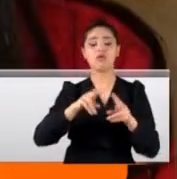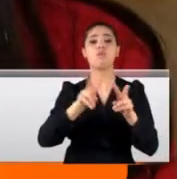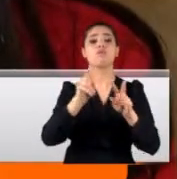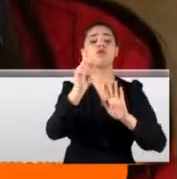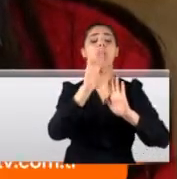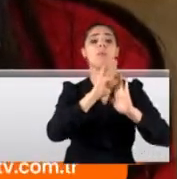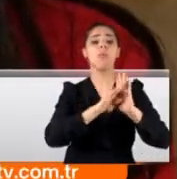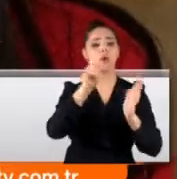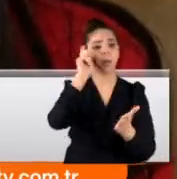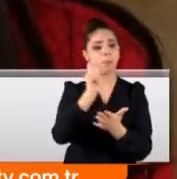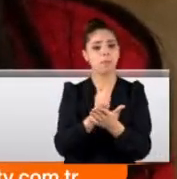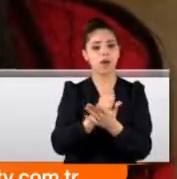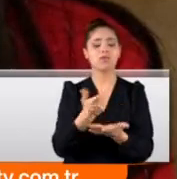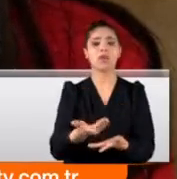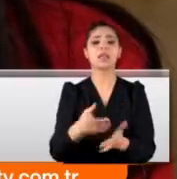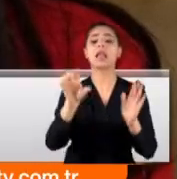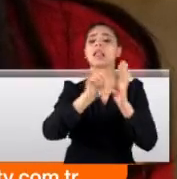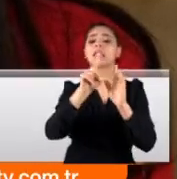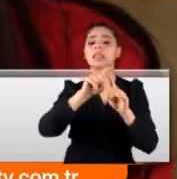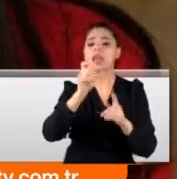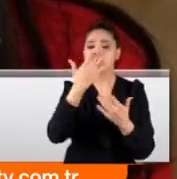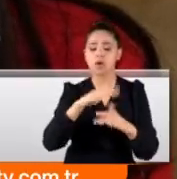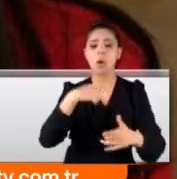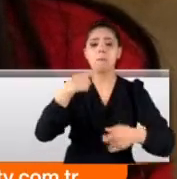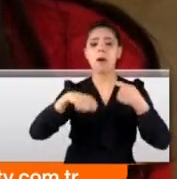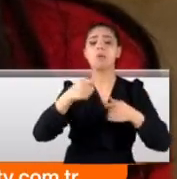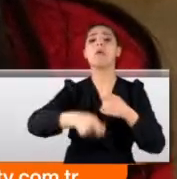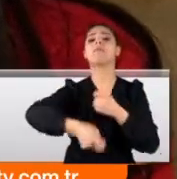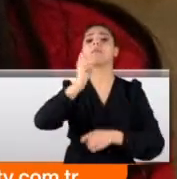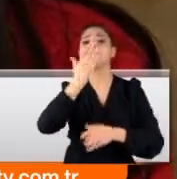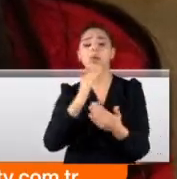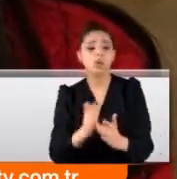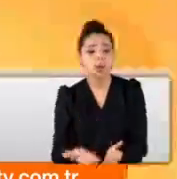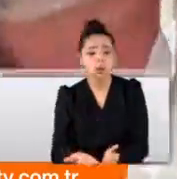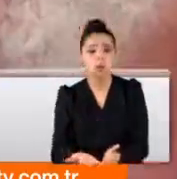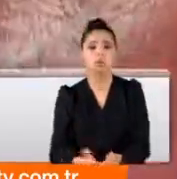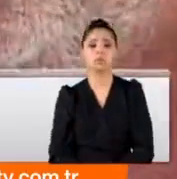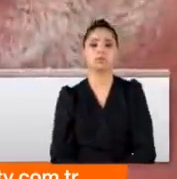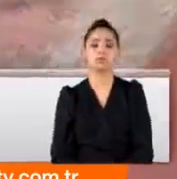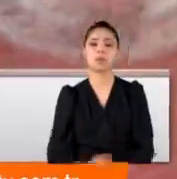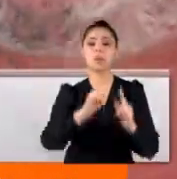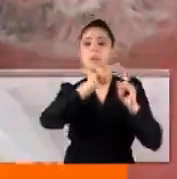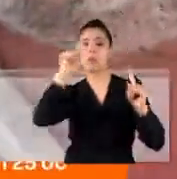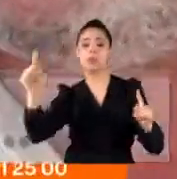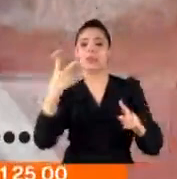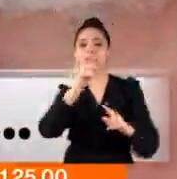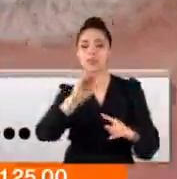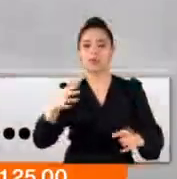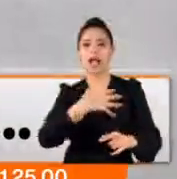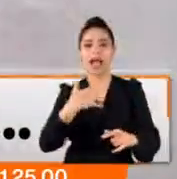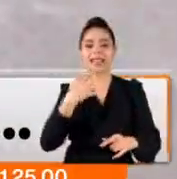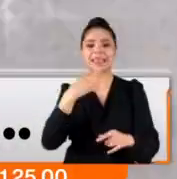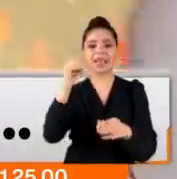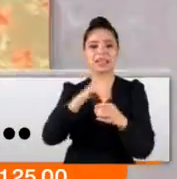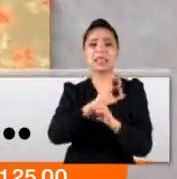Hiç kimlik hareketi yok. Bankada kendine ait olan parayı da çekmemiş gittiğinden bu yana. Uzun süre iki çocuk annesi kadına